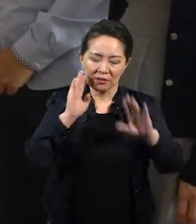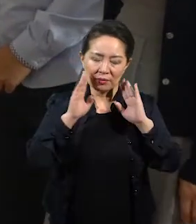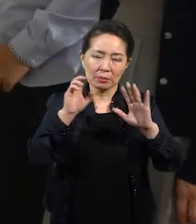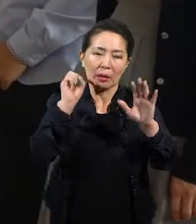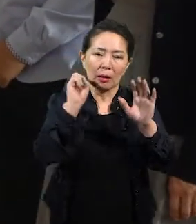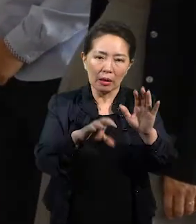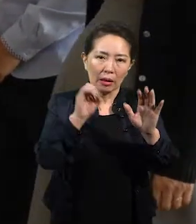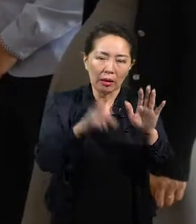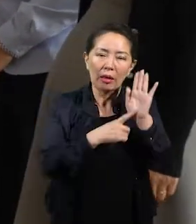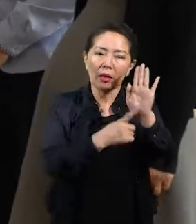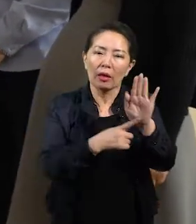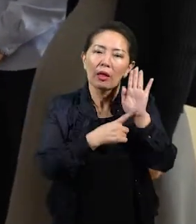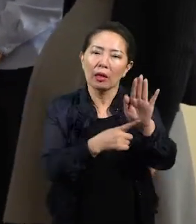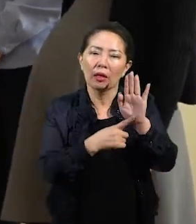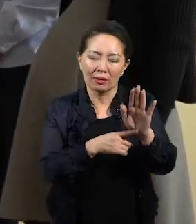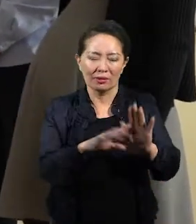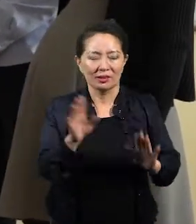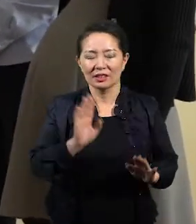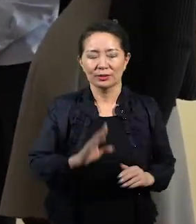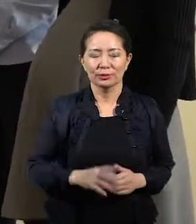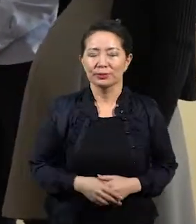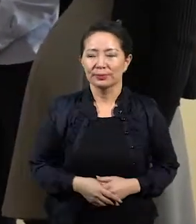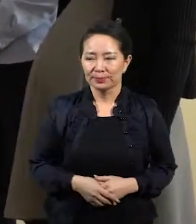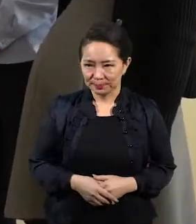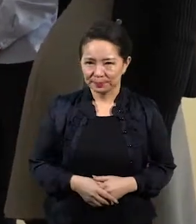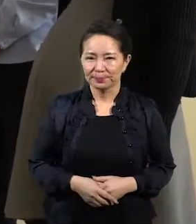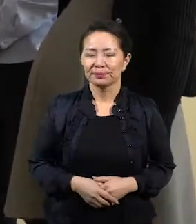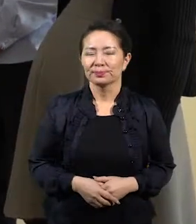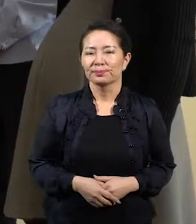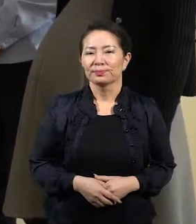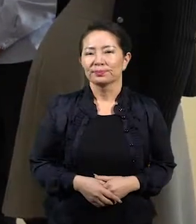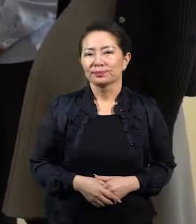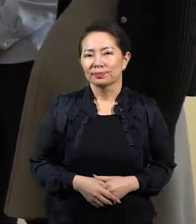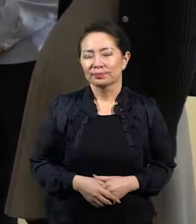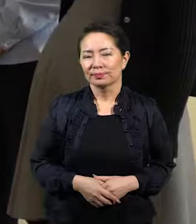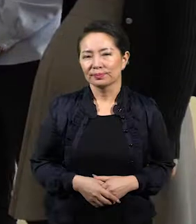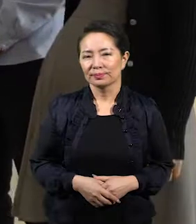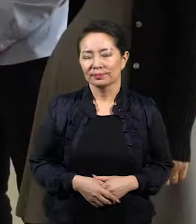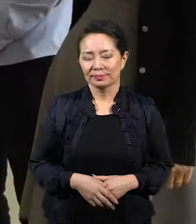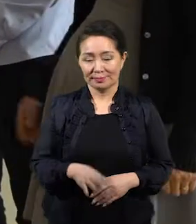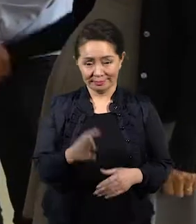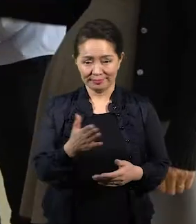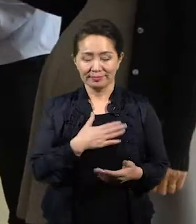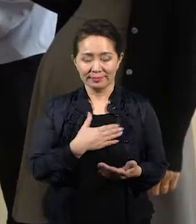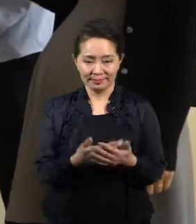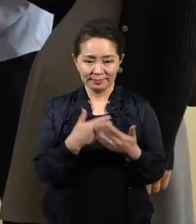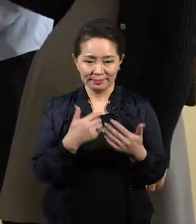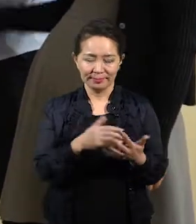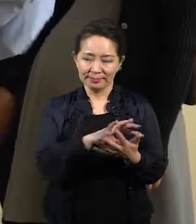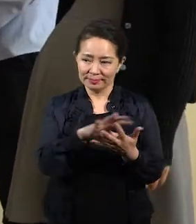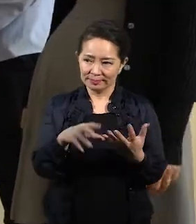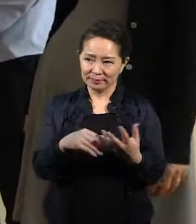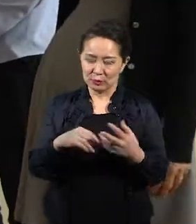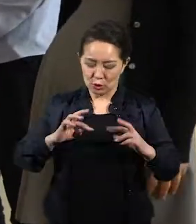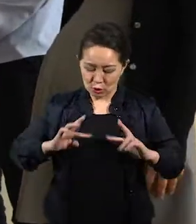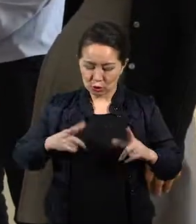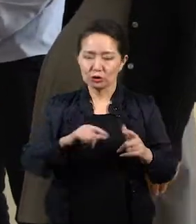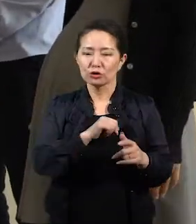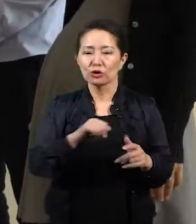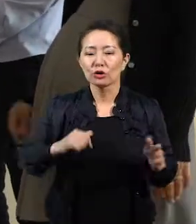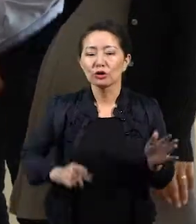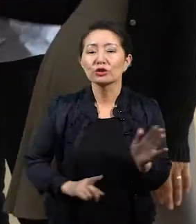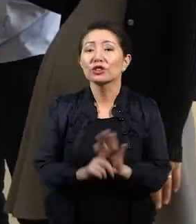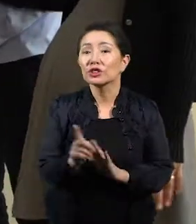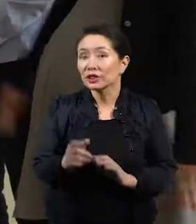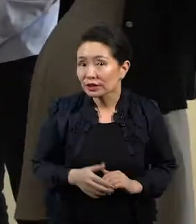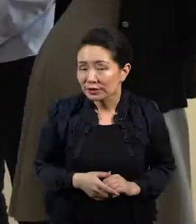дээр болж үлдэлтийн илүү их нийтлээрээ л гэж. За баярлалаа. Тэгэхээр танаа